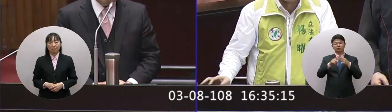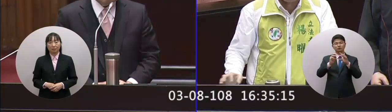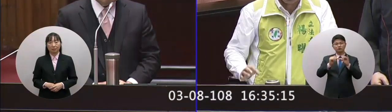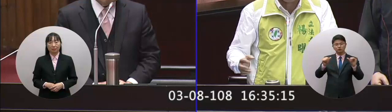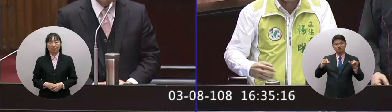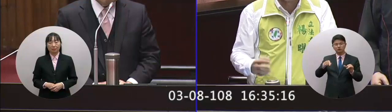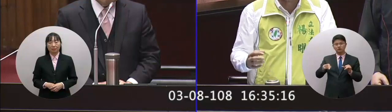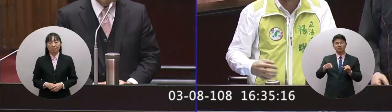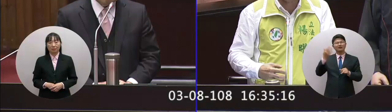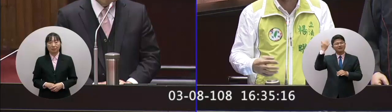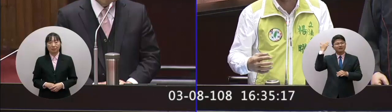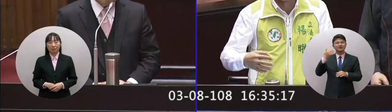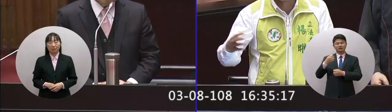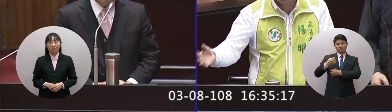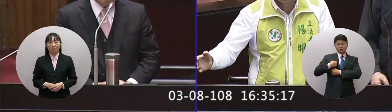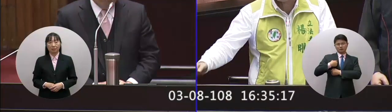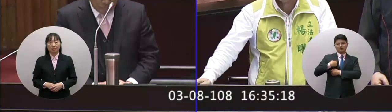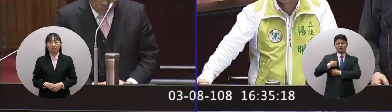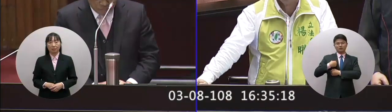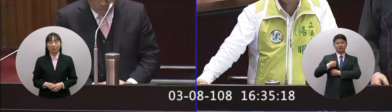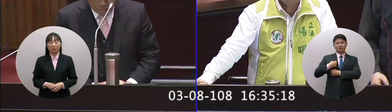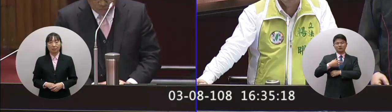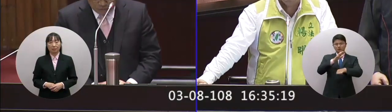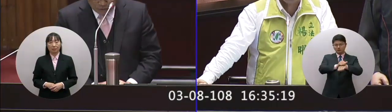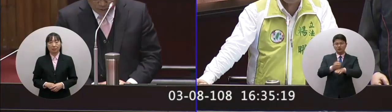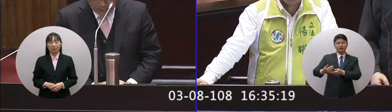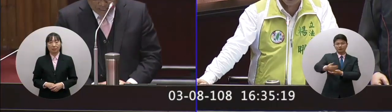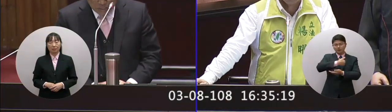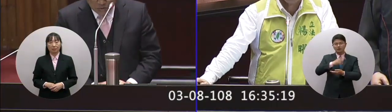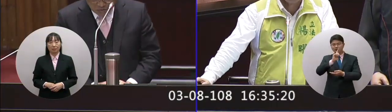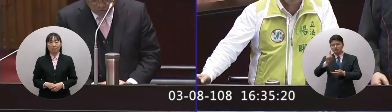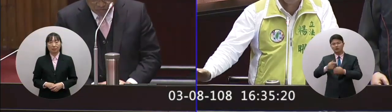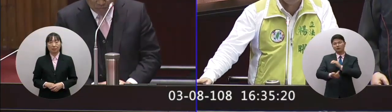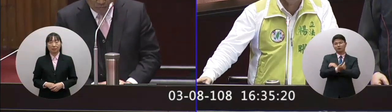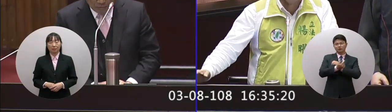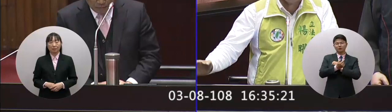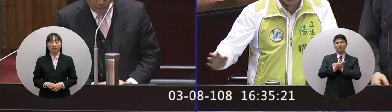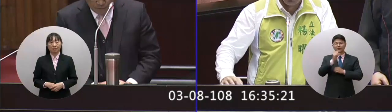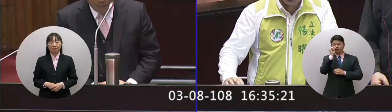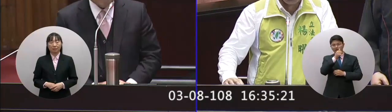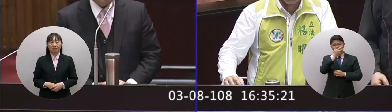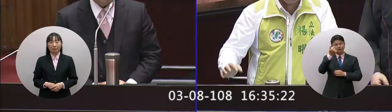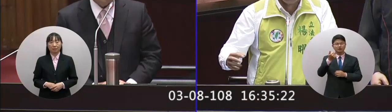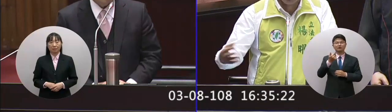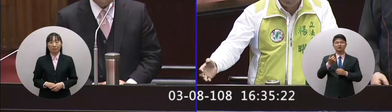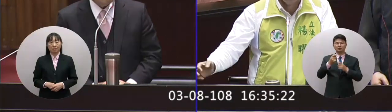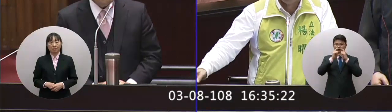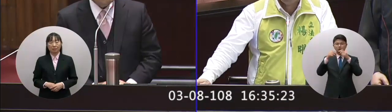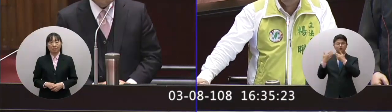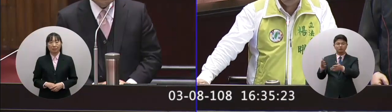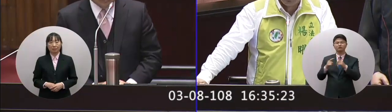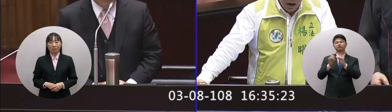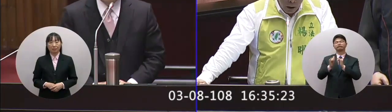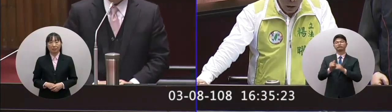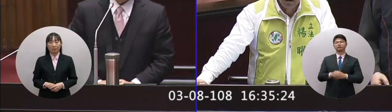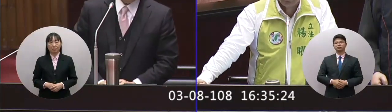让澎湖的早期被军方征收的土地可以便利的还地于